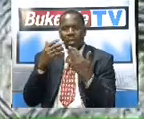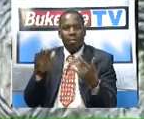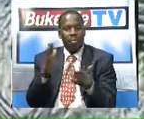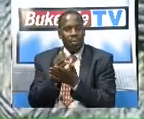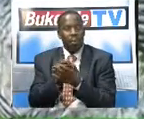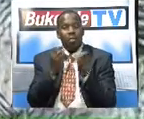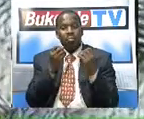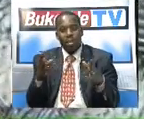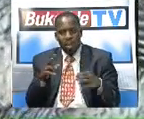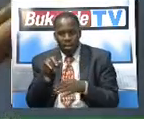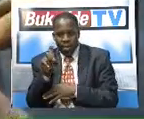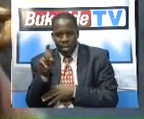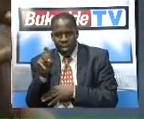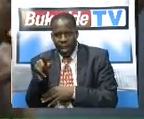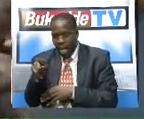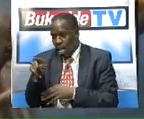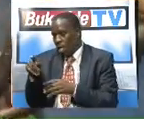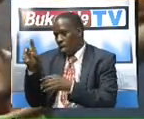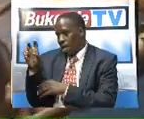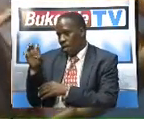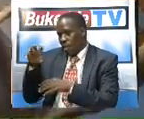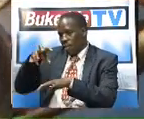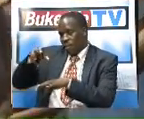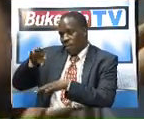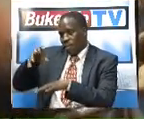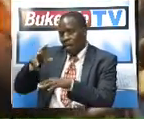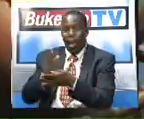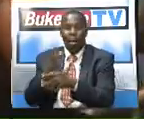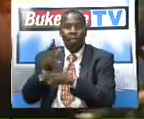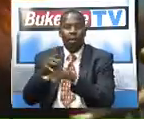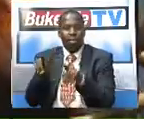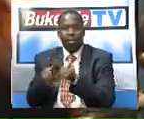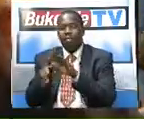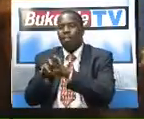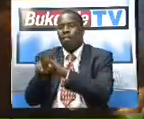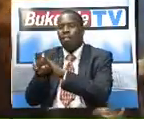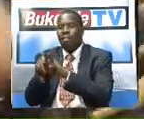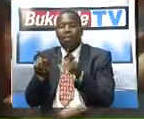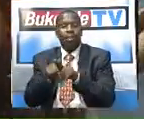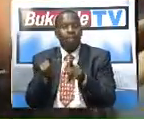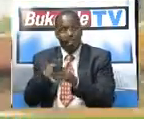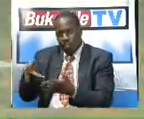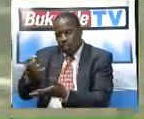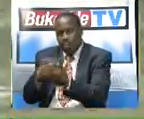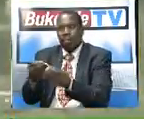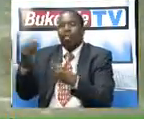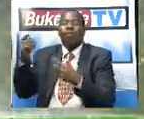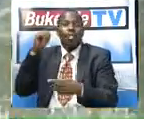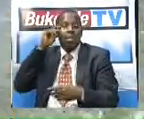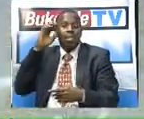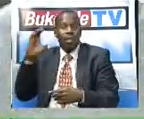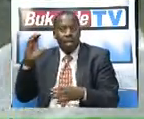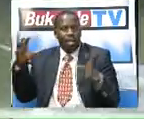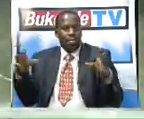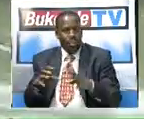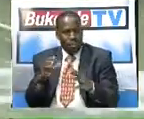kuvuba njaba ze baguza Abachina abazigula obuwanana, so nga n'amakovu kati nago bagavuba kuba bye bisigadde mu nnyanja